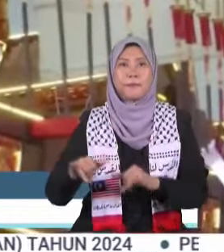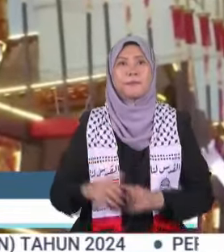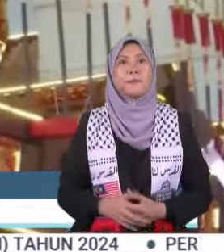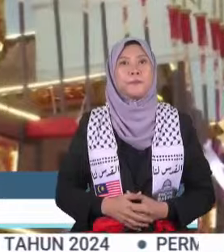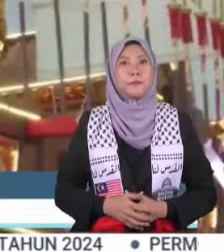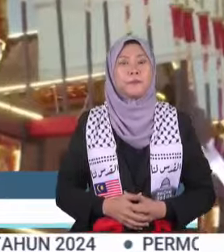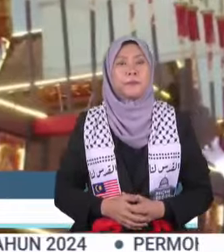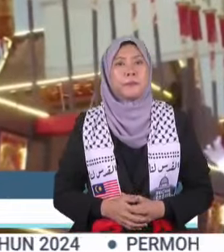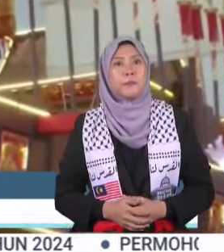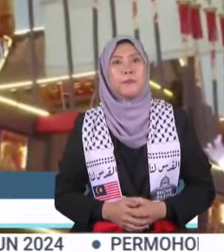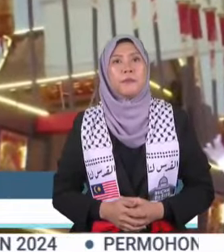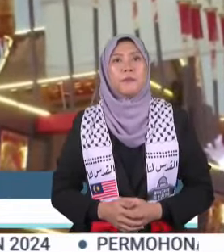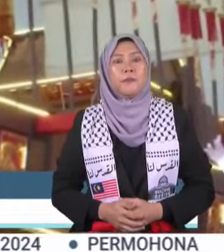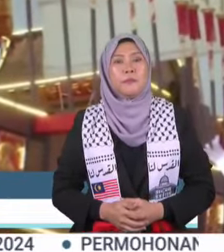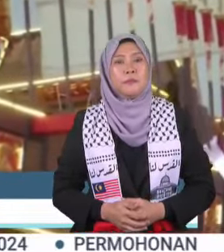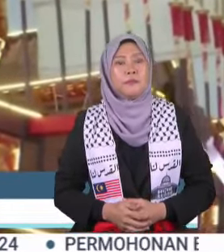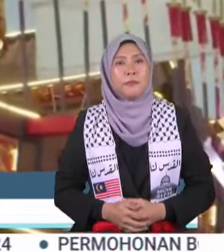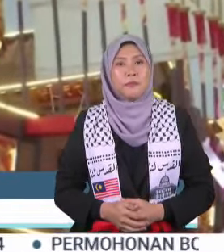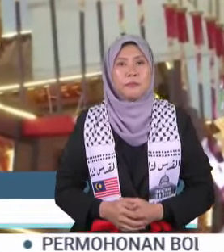sejagat